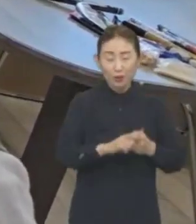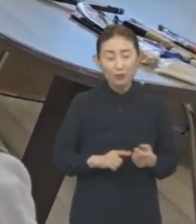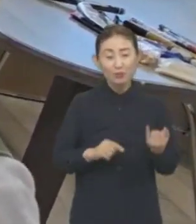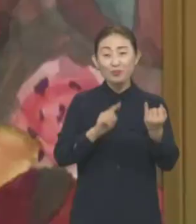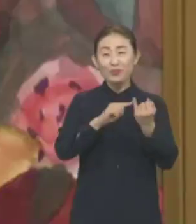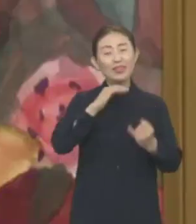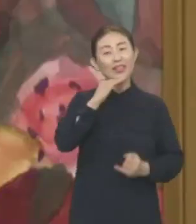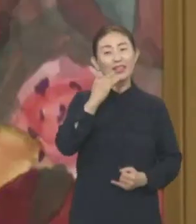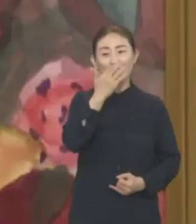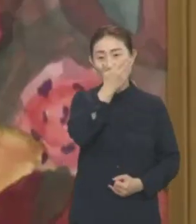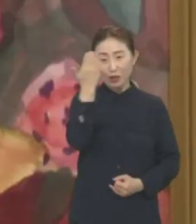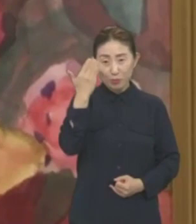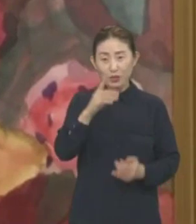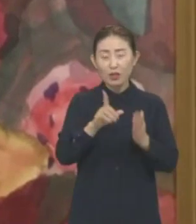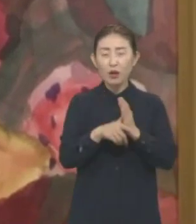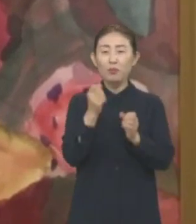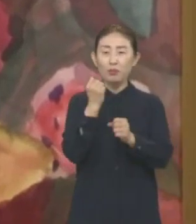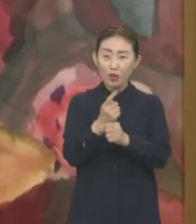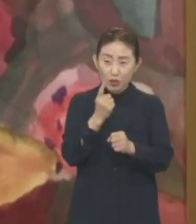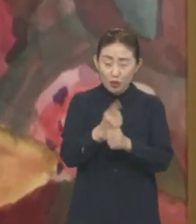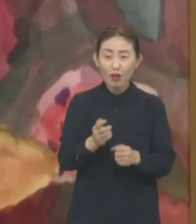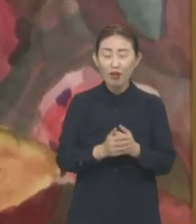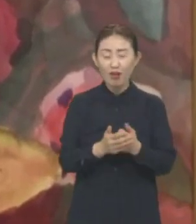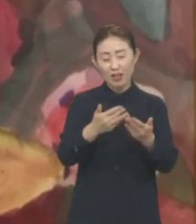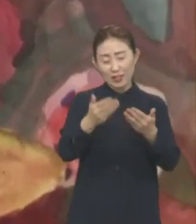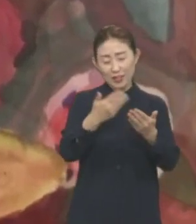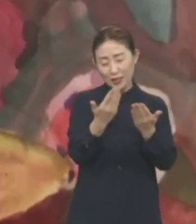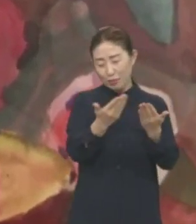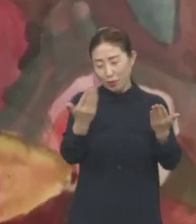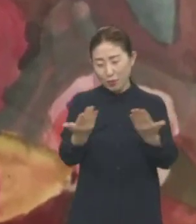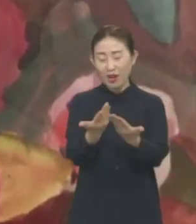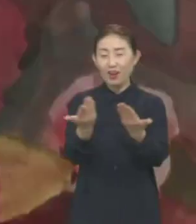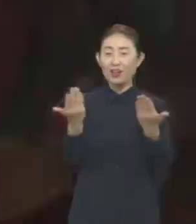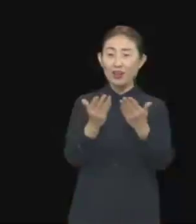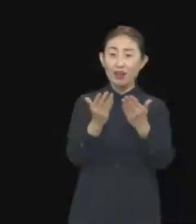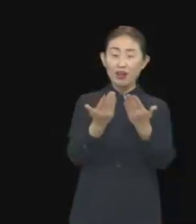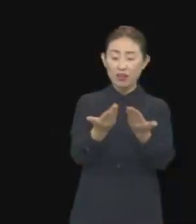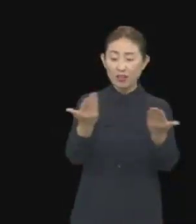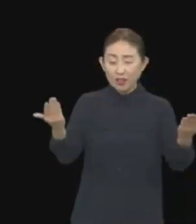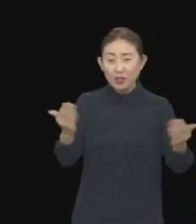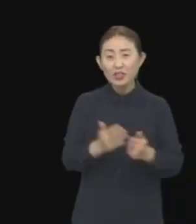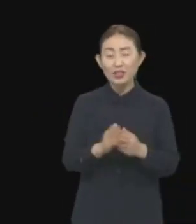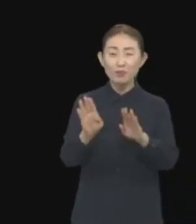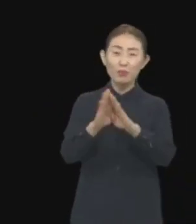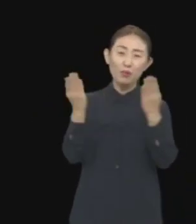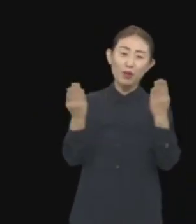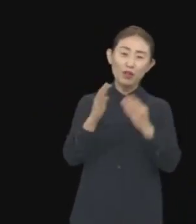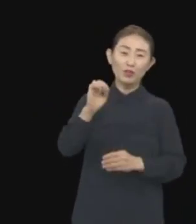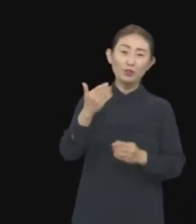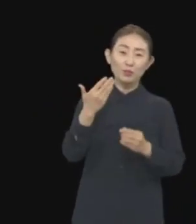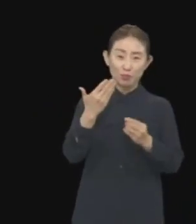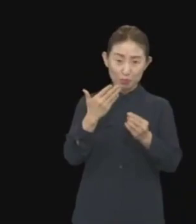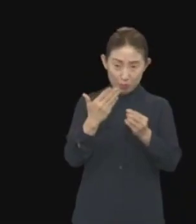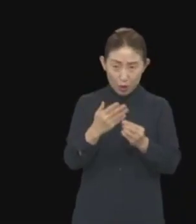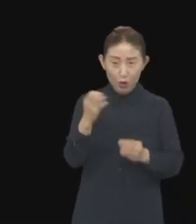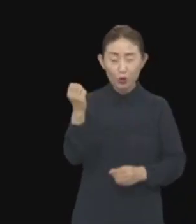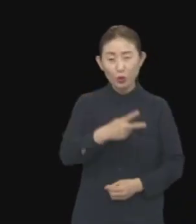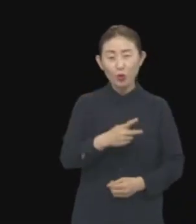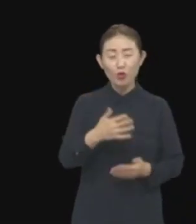어리지만 활발한 활동으로 벌써 39번의 전시에 참여하고 100여 점의 작품을 낸 어엿한